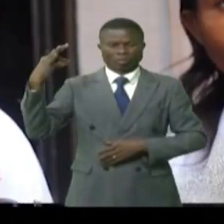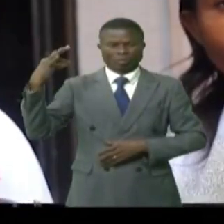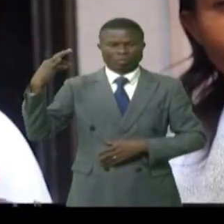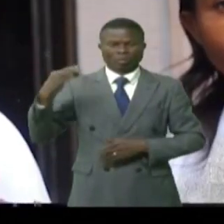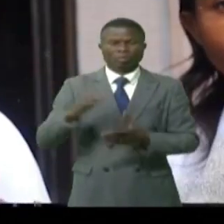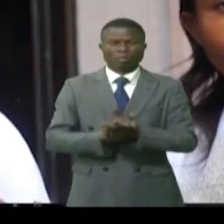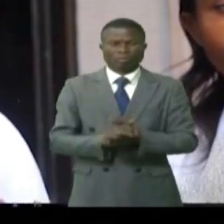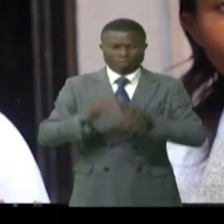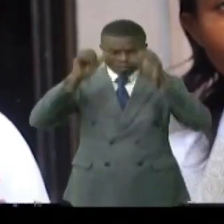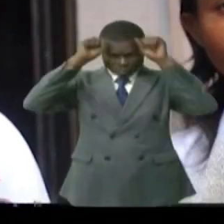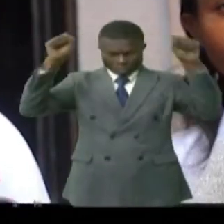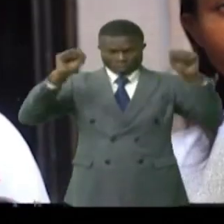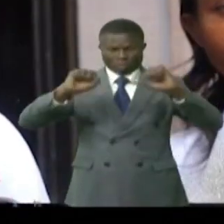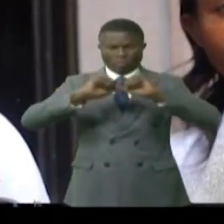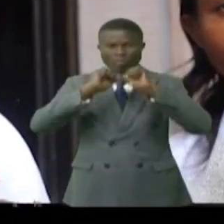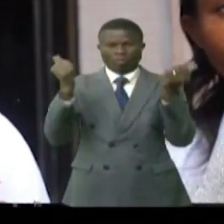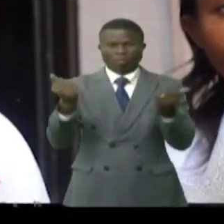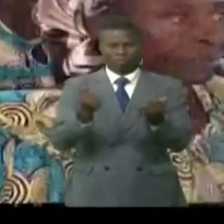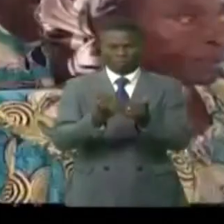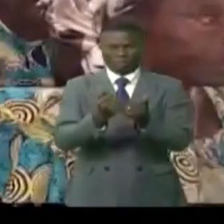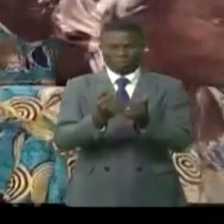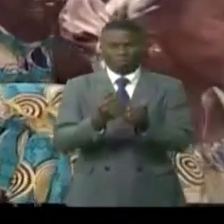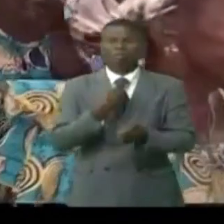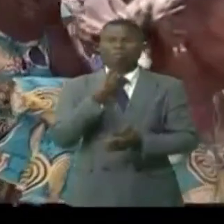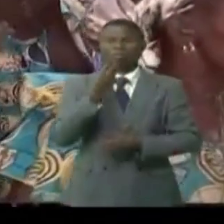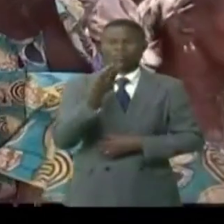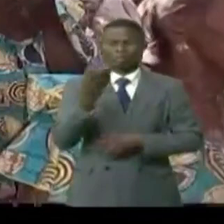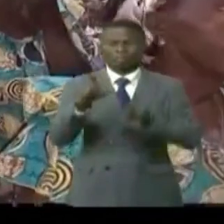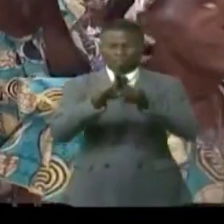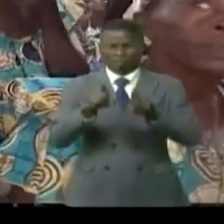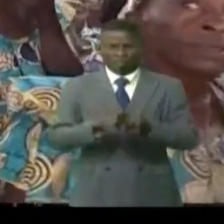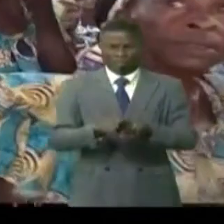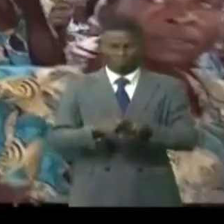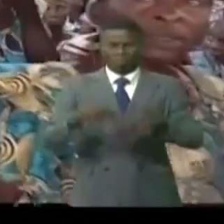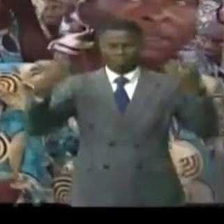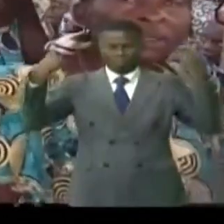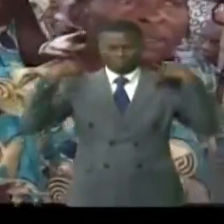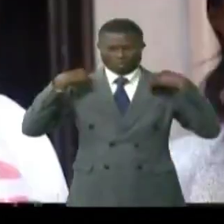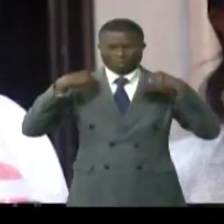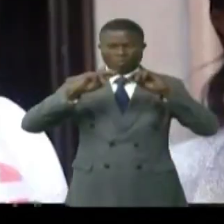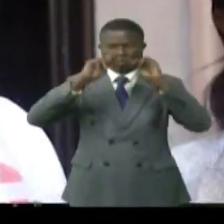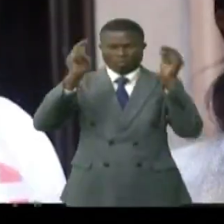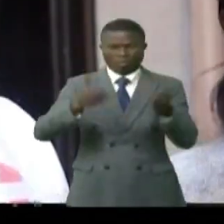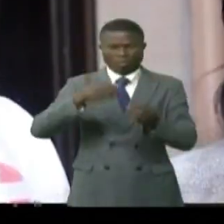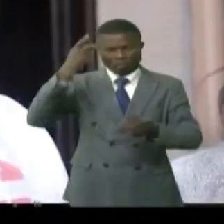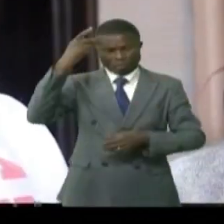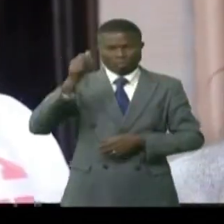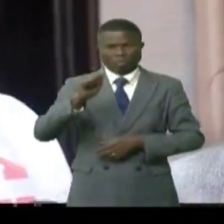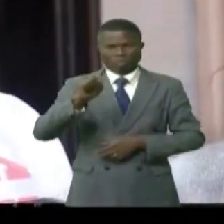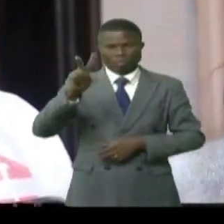Moindo, président de l'association de voix qui élise, aussi cadre au sein de l'AVERP.